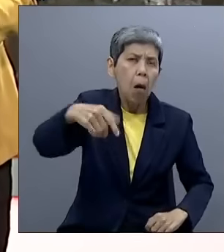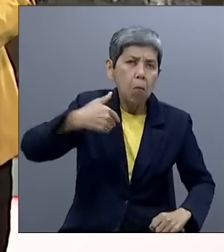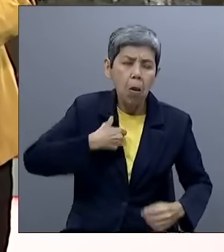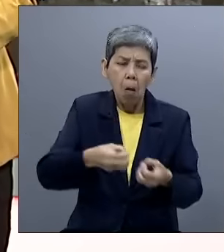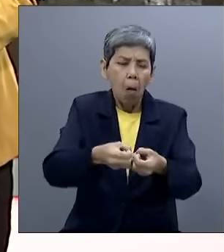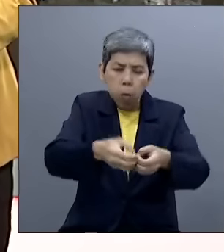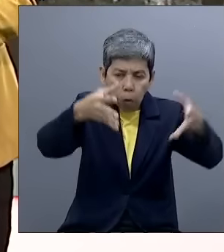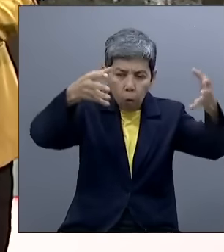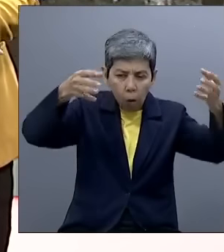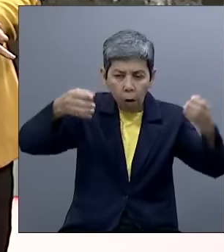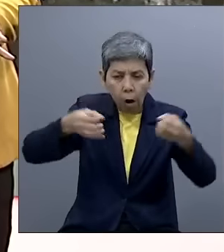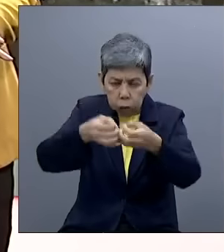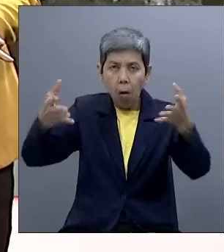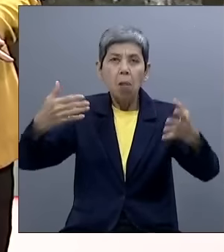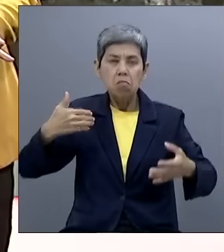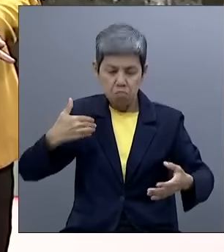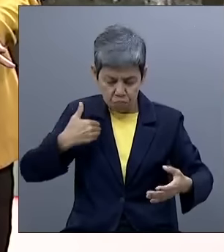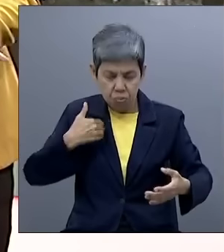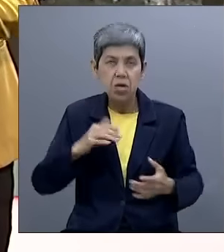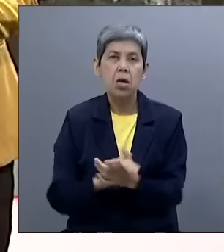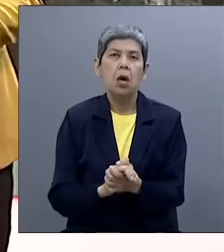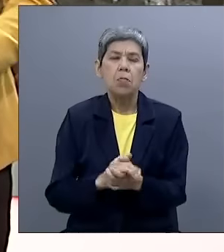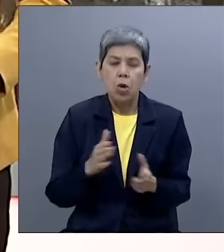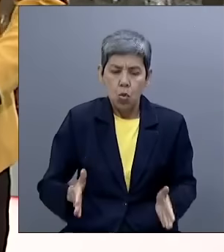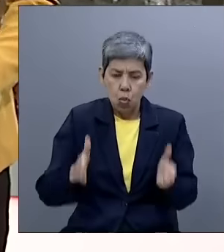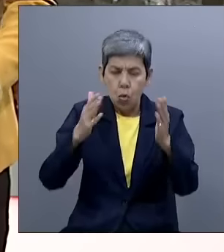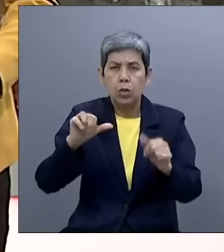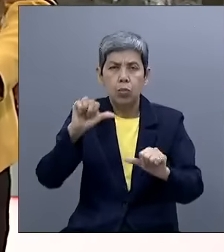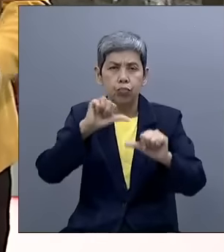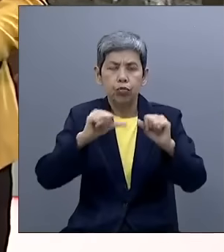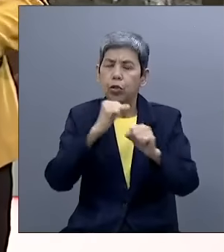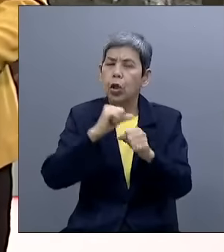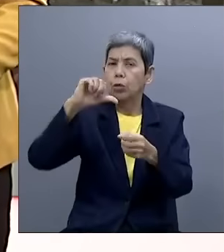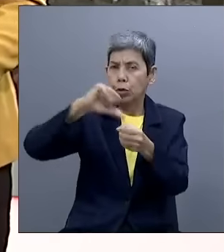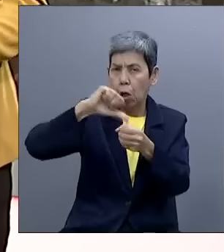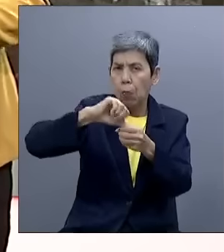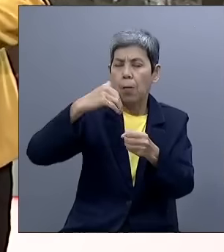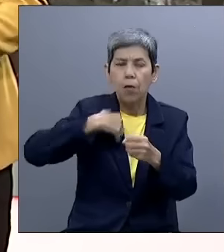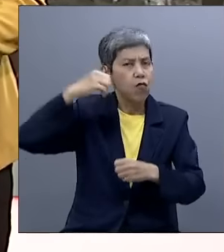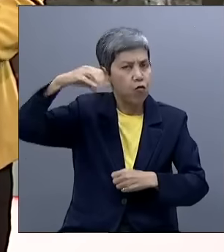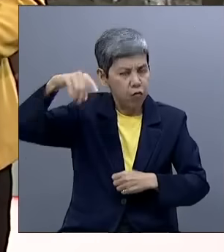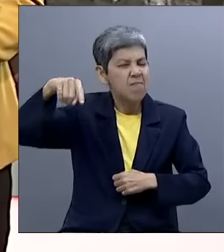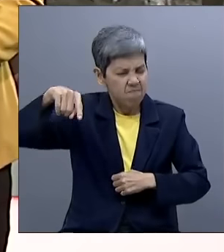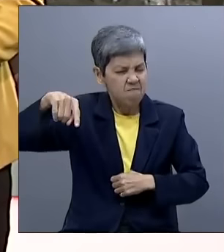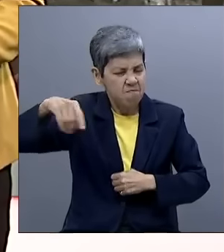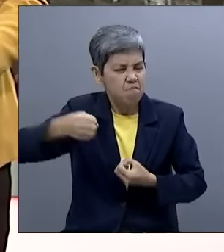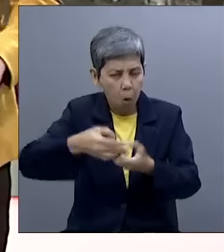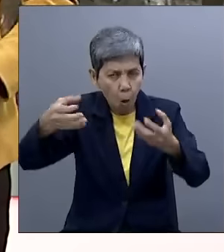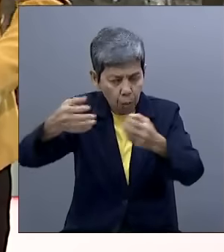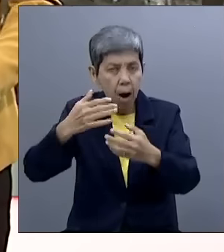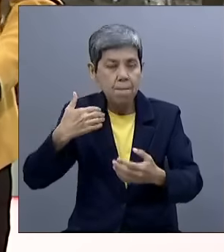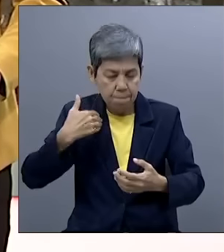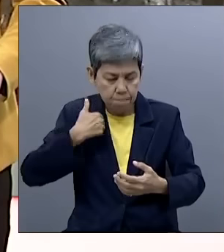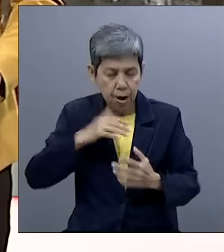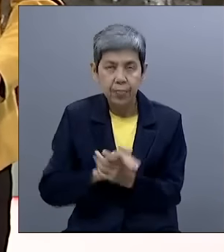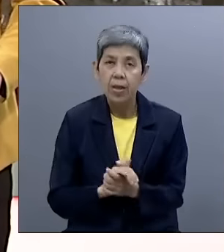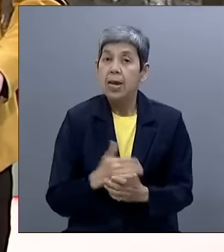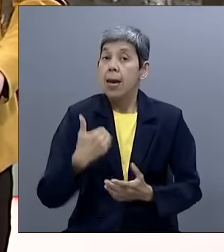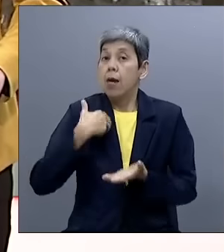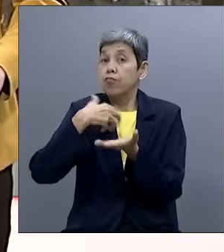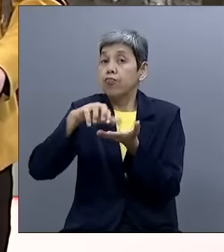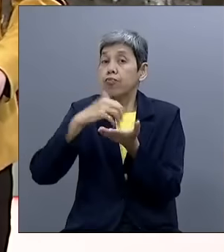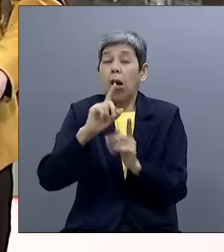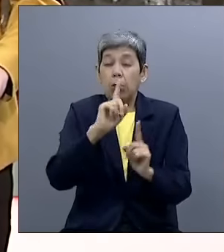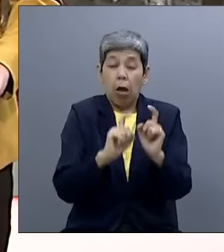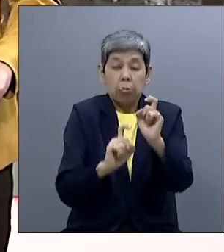โจมตีได้รับความเสียหายซึ่งรวมถึงโรงกลั่นน้ำมันแล้วก็ระบบโครงสร้างพื้นฐานเช่นไฟฟ้าแล้วก็พลังงานขณะที่มีรายงานผู้